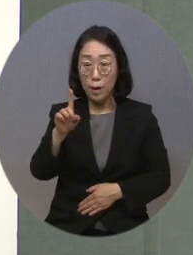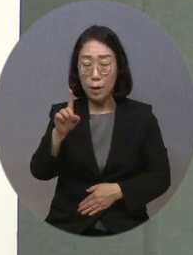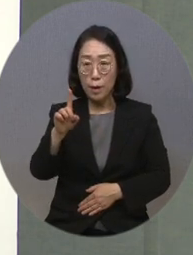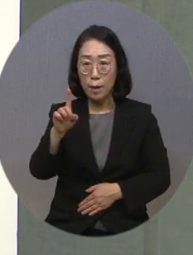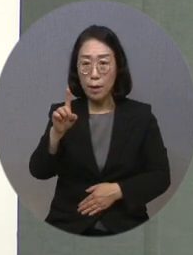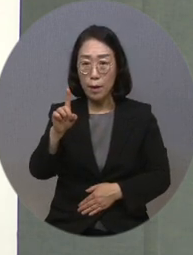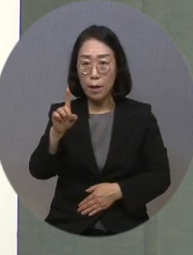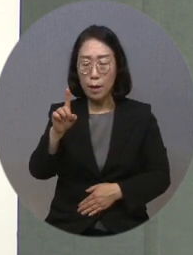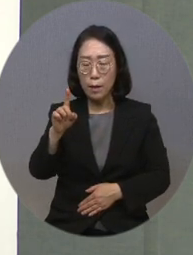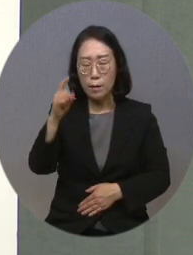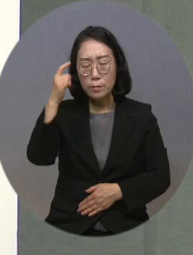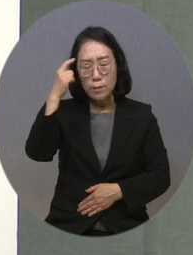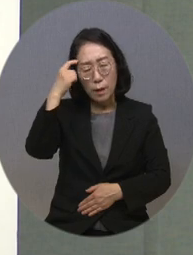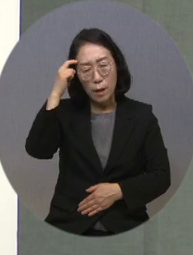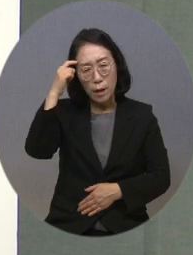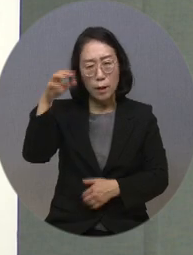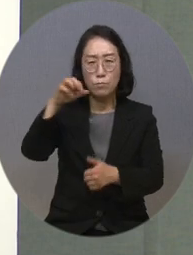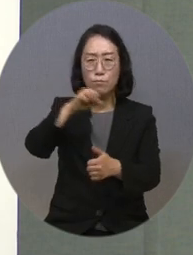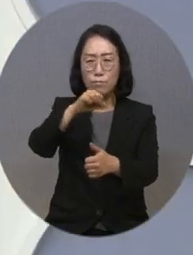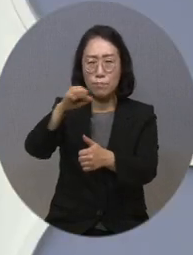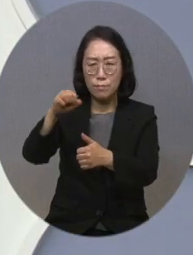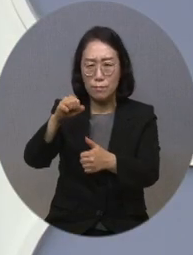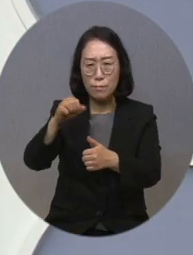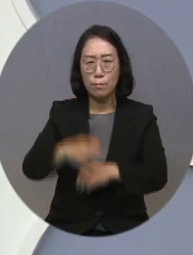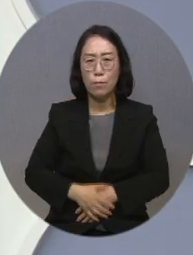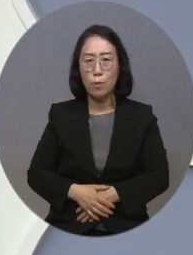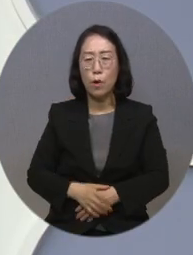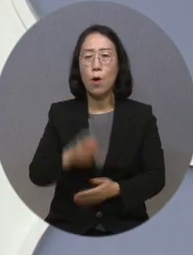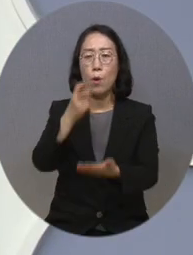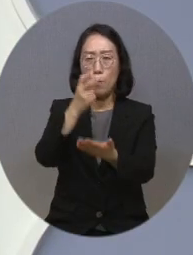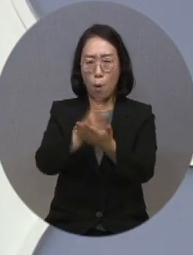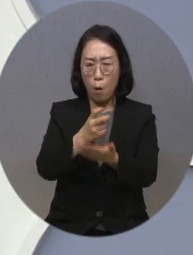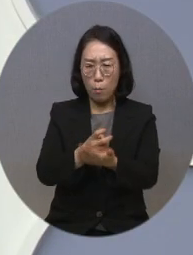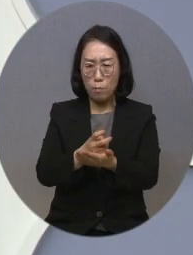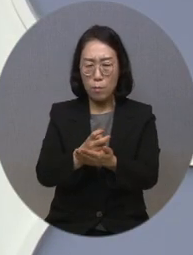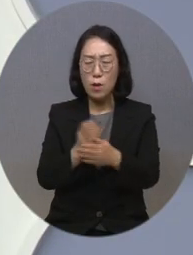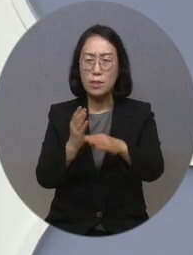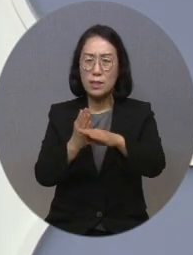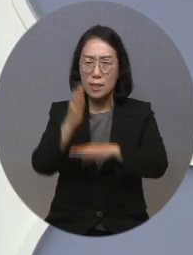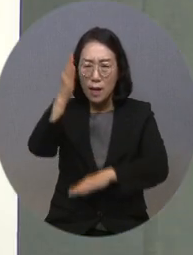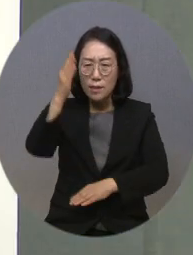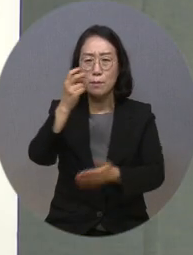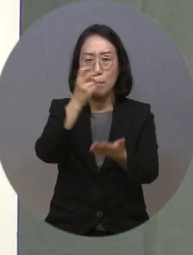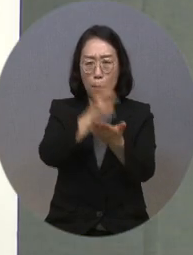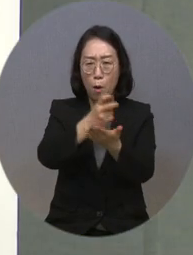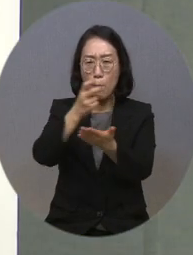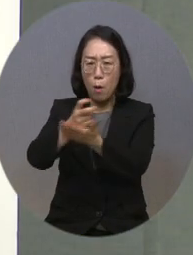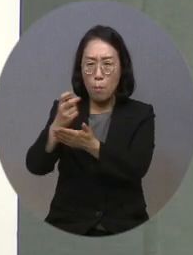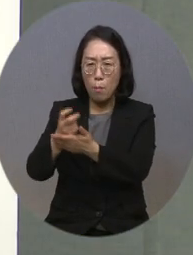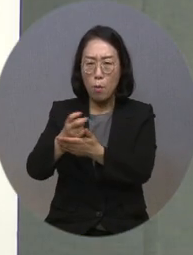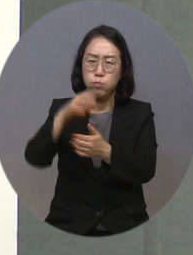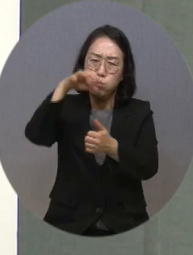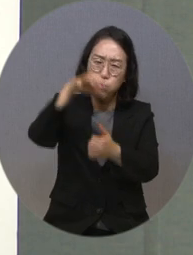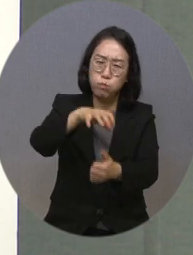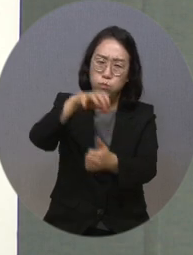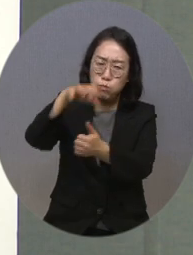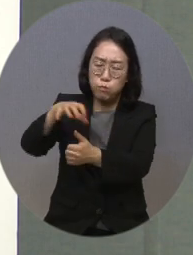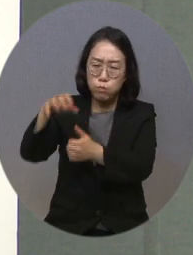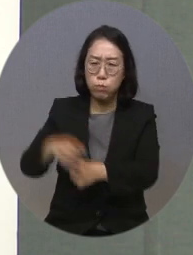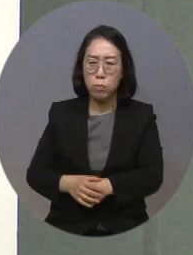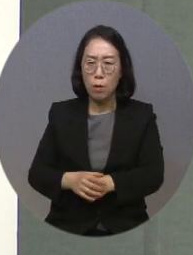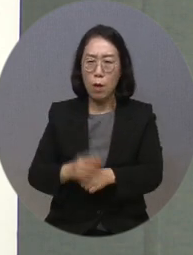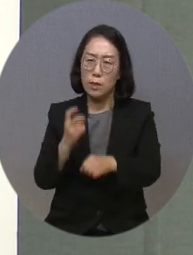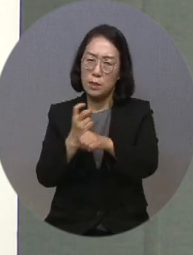있어요. 그게 가만히 보니까 규제. 맞습니다. 불필요한 규제가 네. 수십 년 전부터